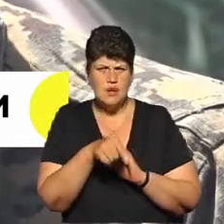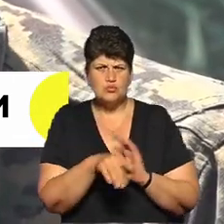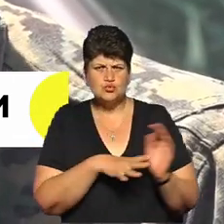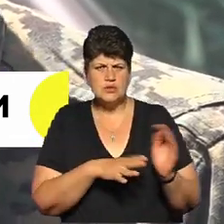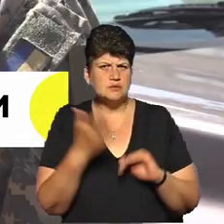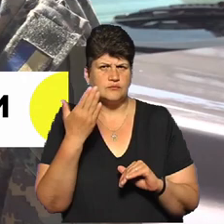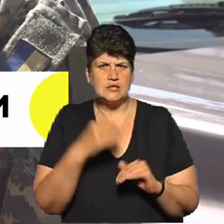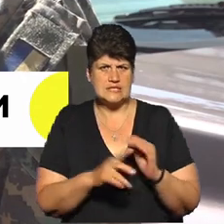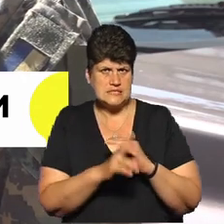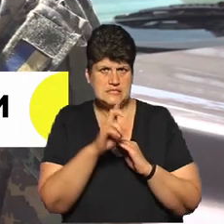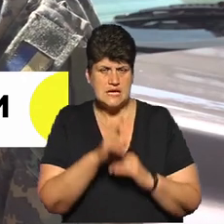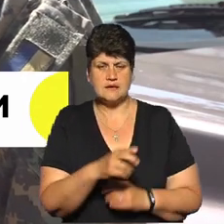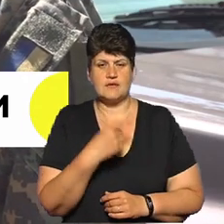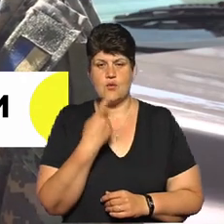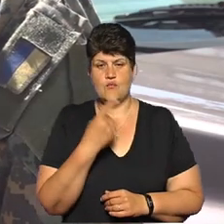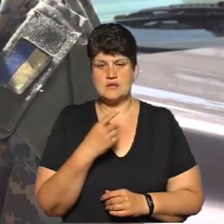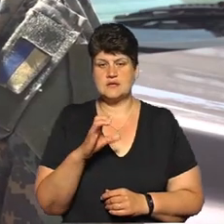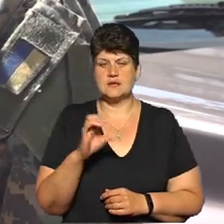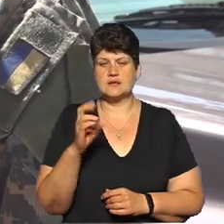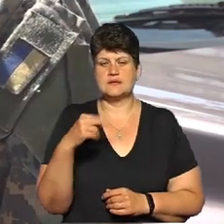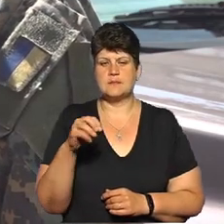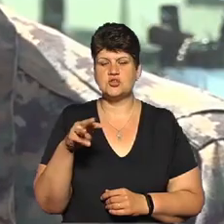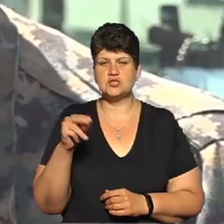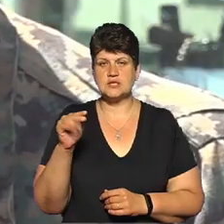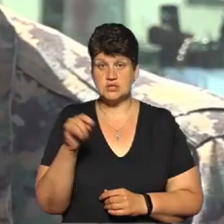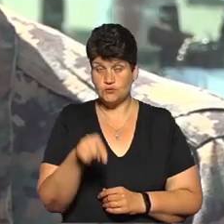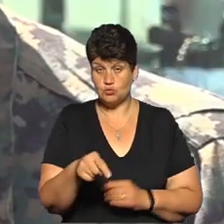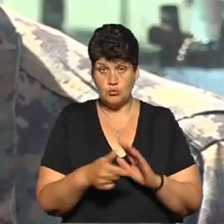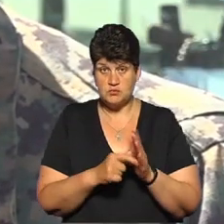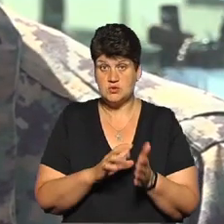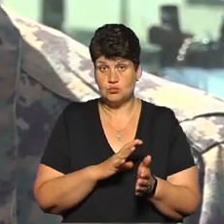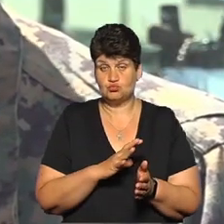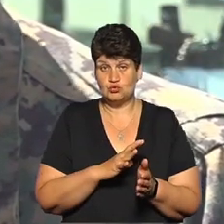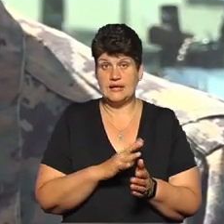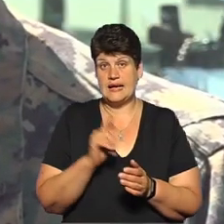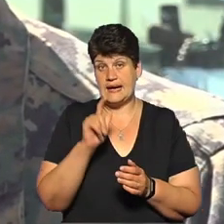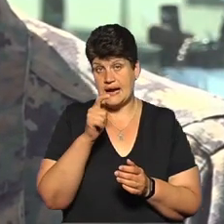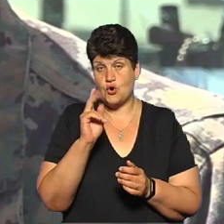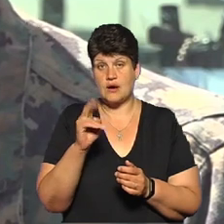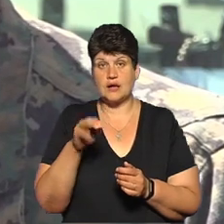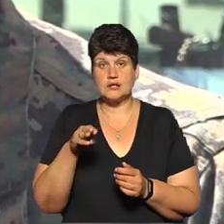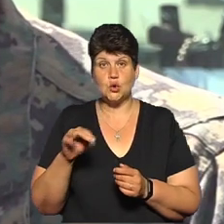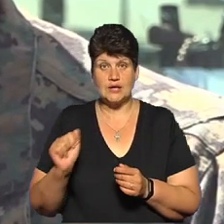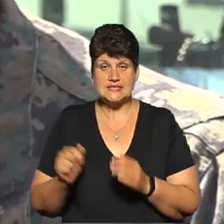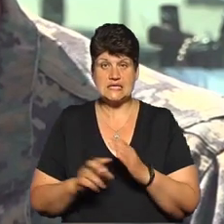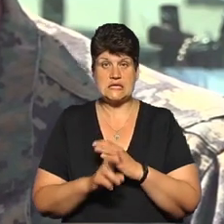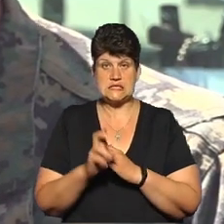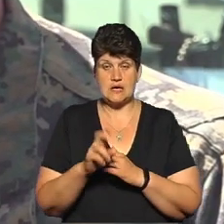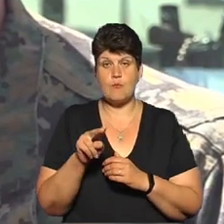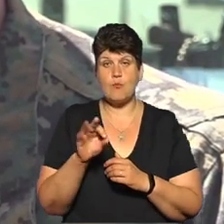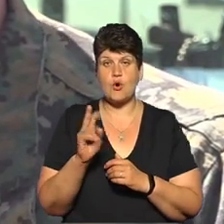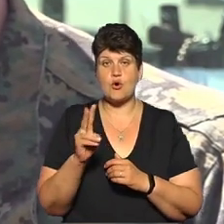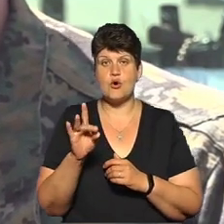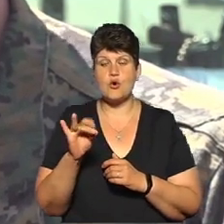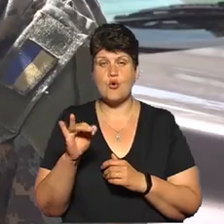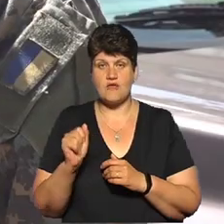Сергій Демчишин. В цьому приміщенні знаходилася греко-католицька церква Покрови Пресвятої Богородиці